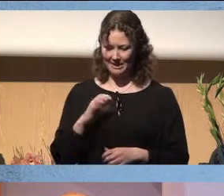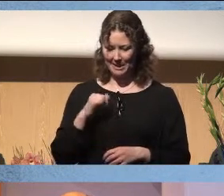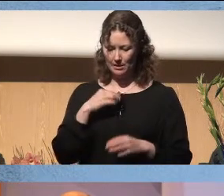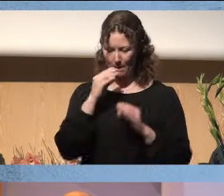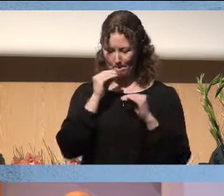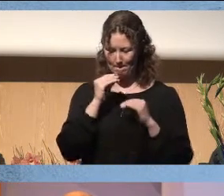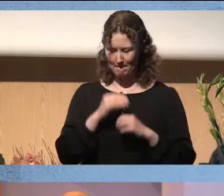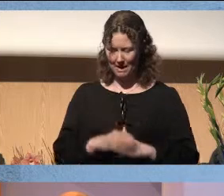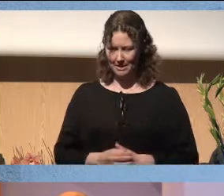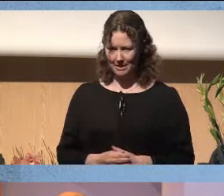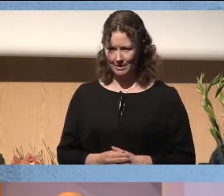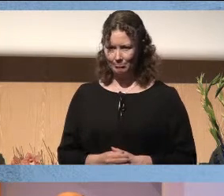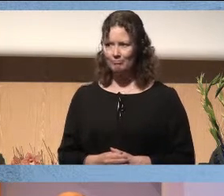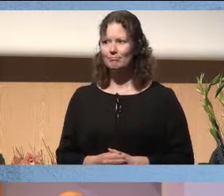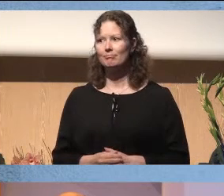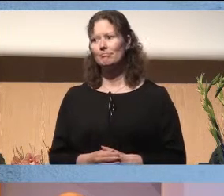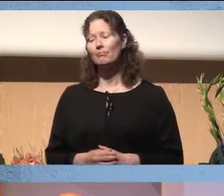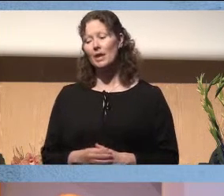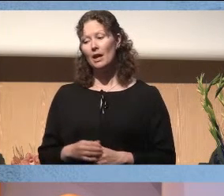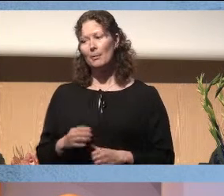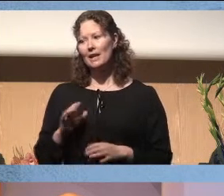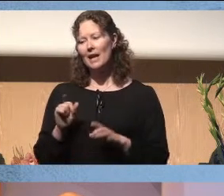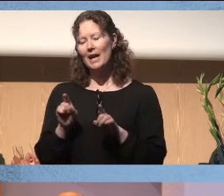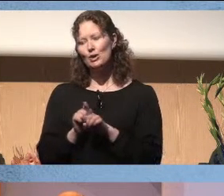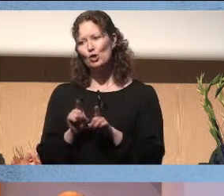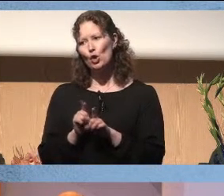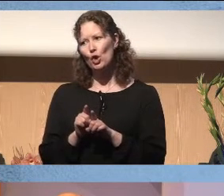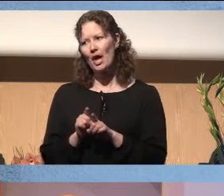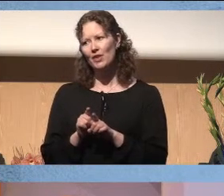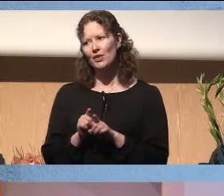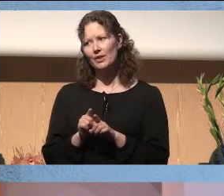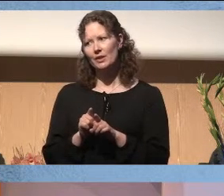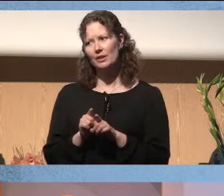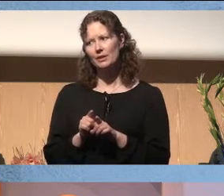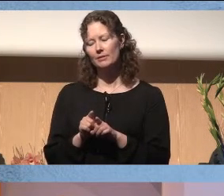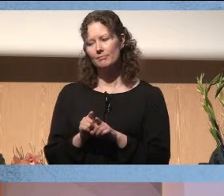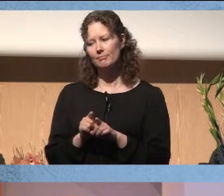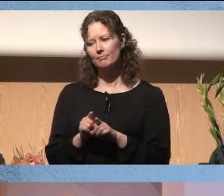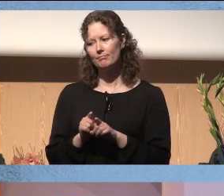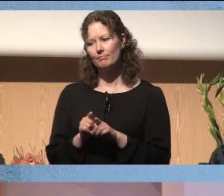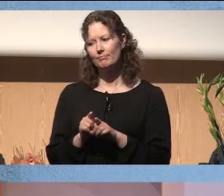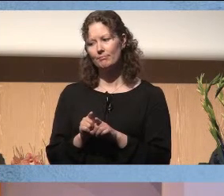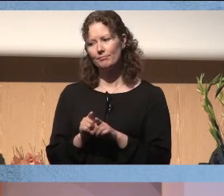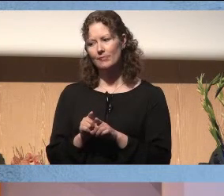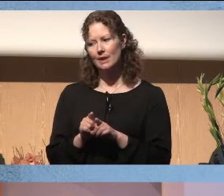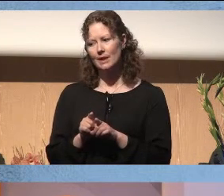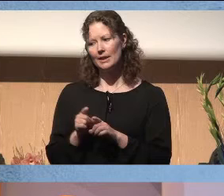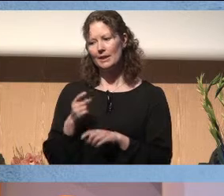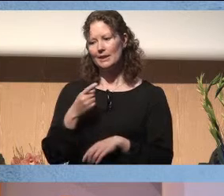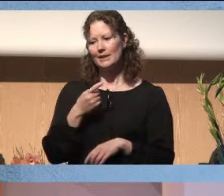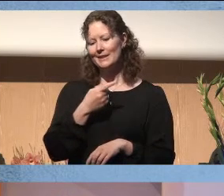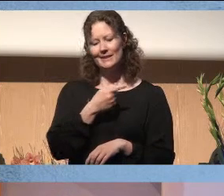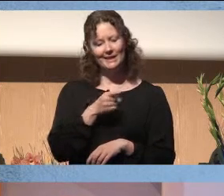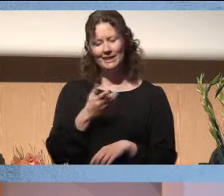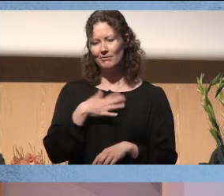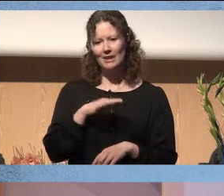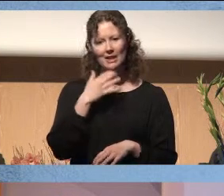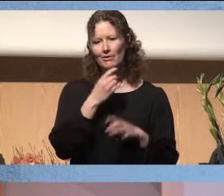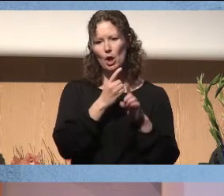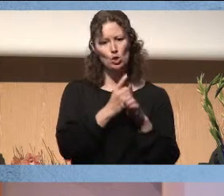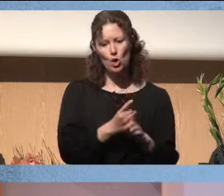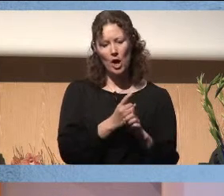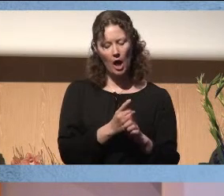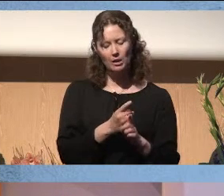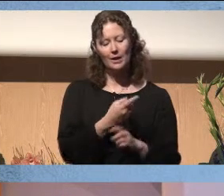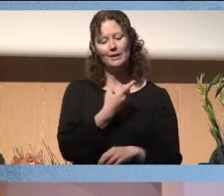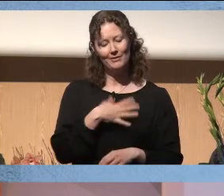mer. Så det sånn at de kommer ikke til å være lojale. Vi kommer til å oppleve